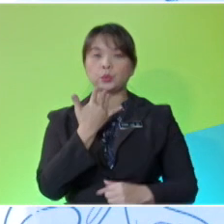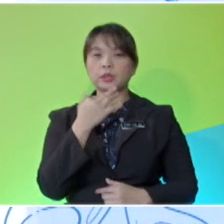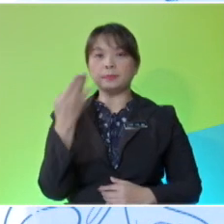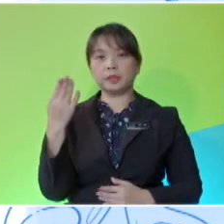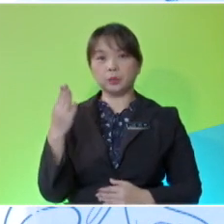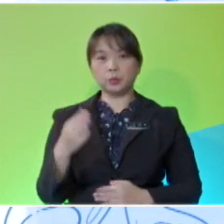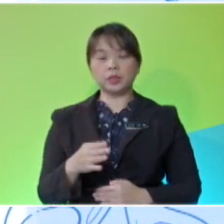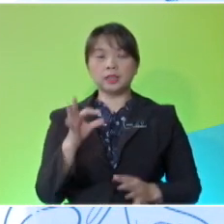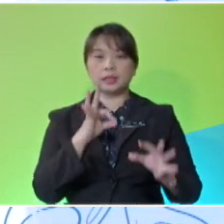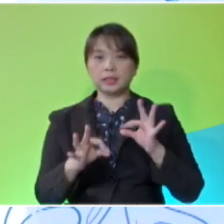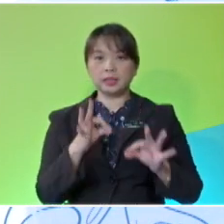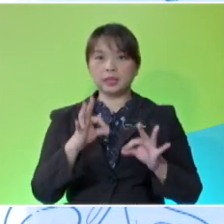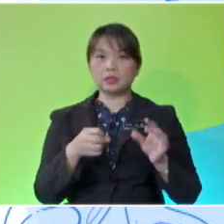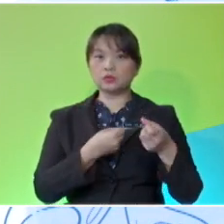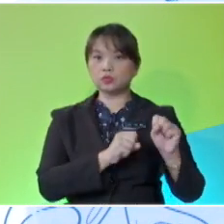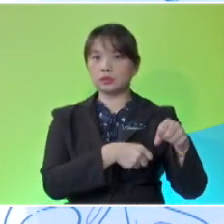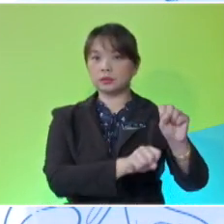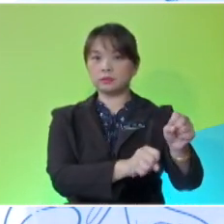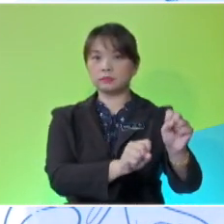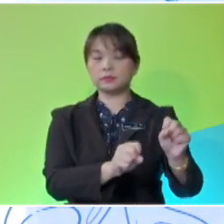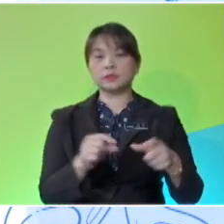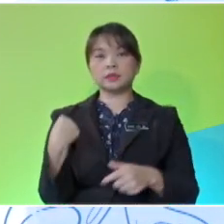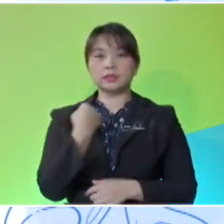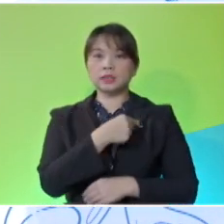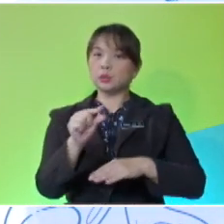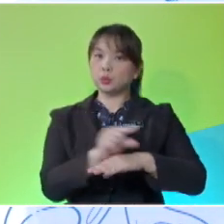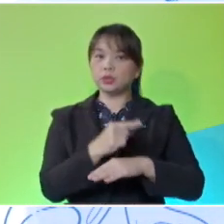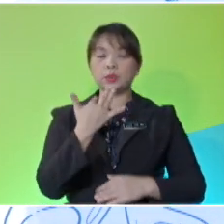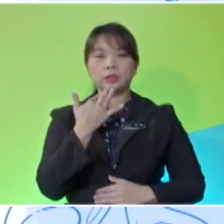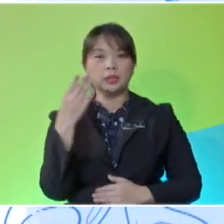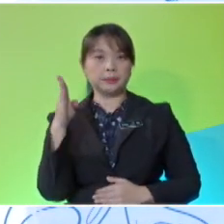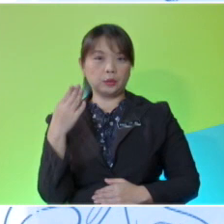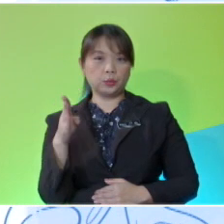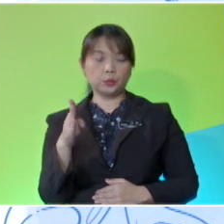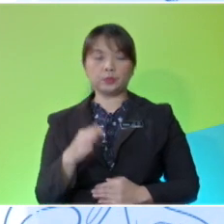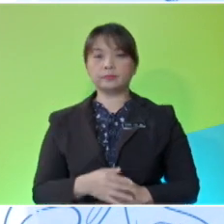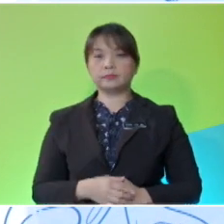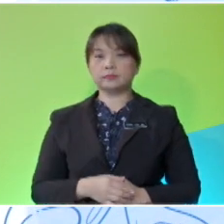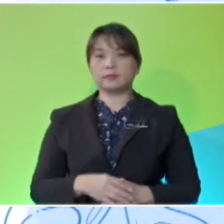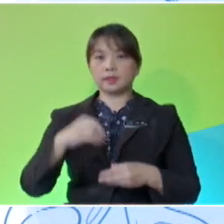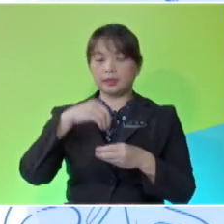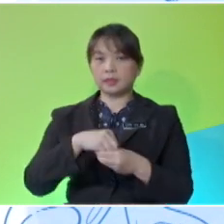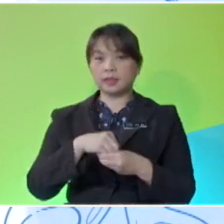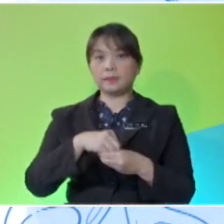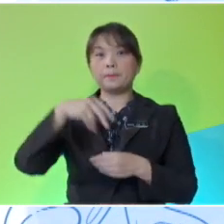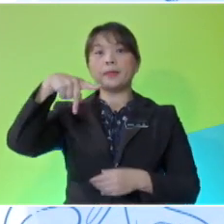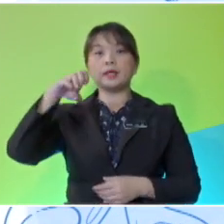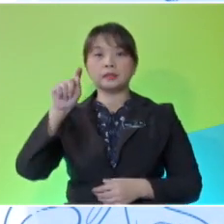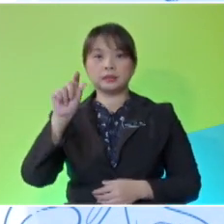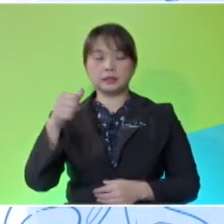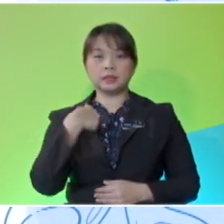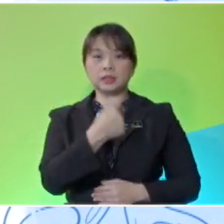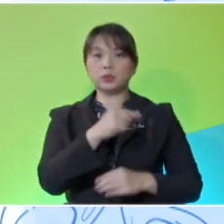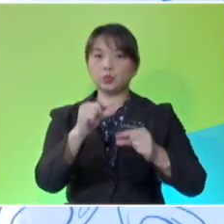garisan yang berwarna biru karena untuk pengetahuan murid-murid di rumah juga kita di dalam peta kita menggunakan banyak ya